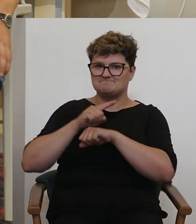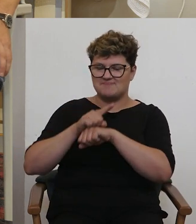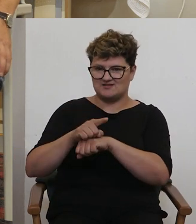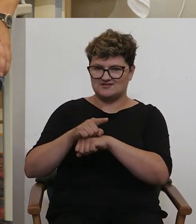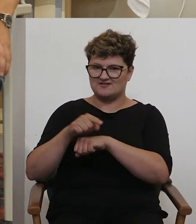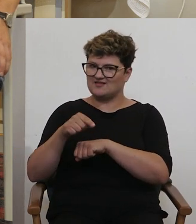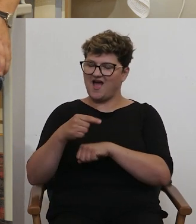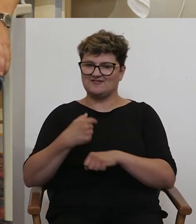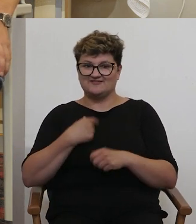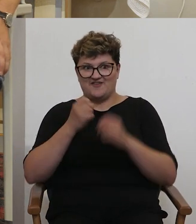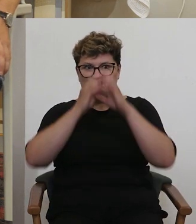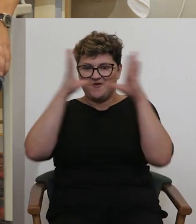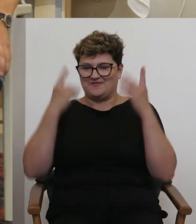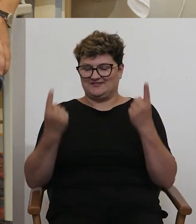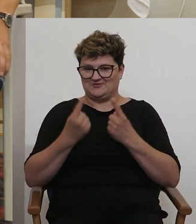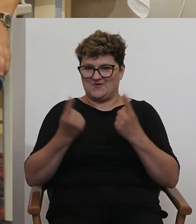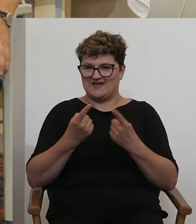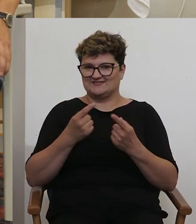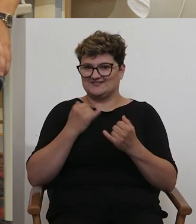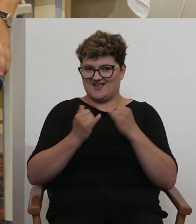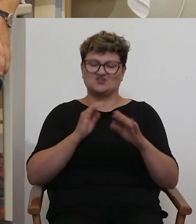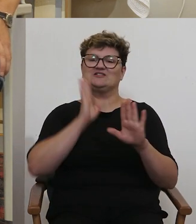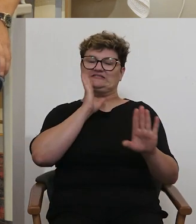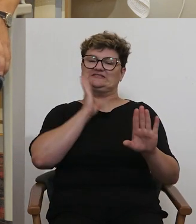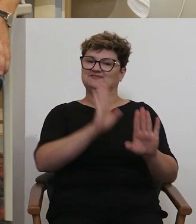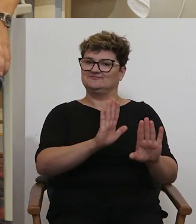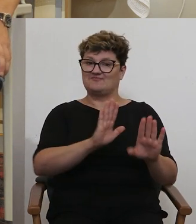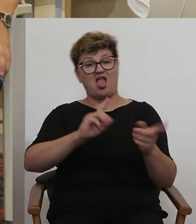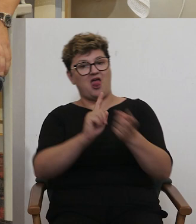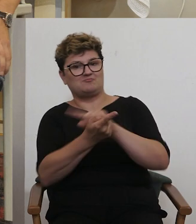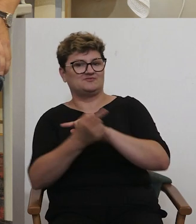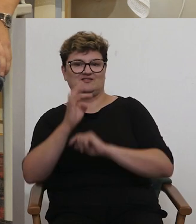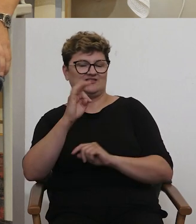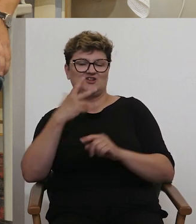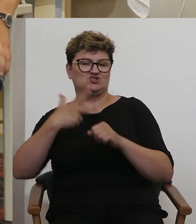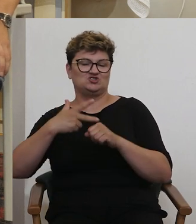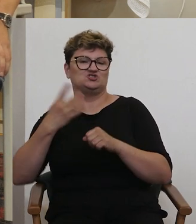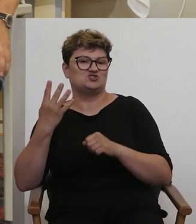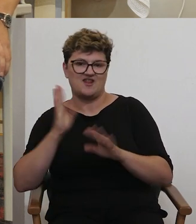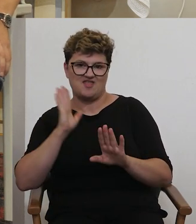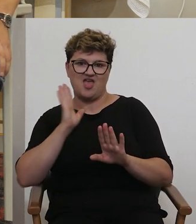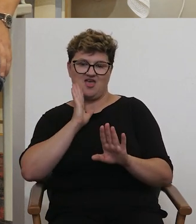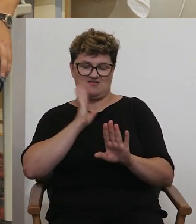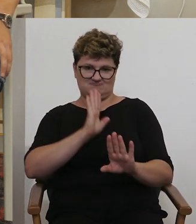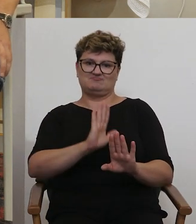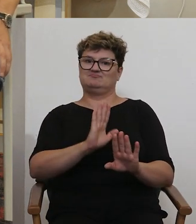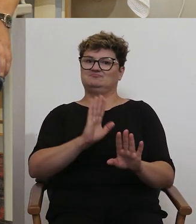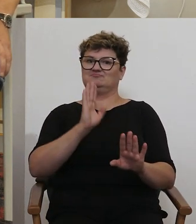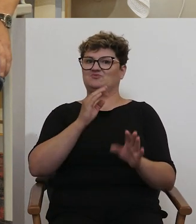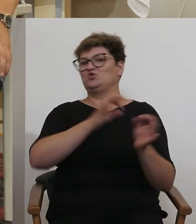sobie sytuację, gdyby ten czołg nie został zastąpiony przez T-34, tylko stał do dzisiaj. I